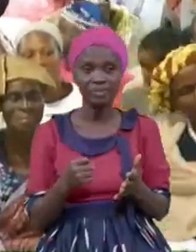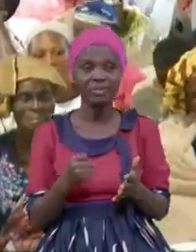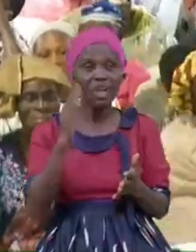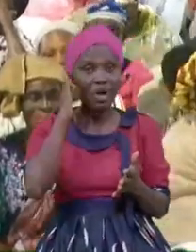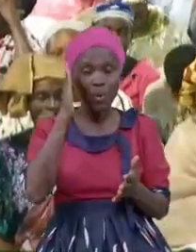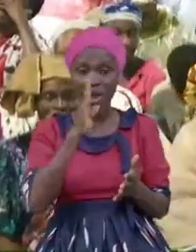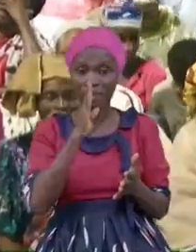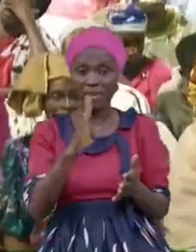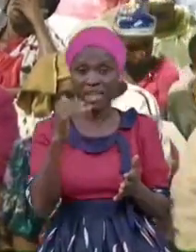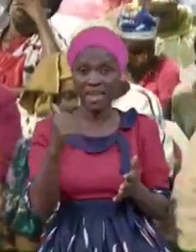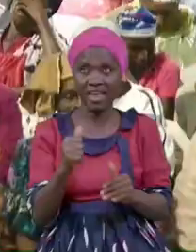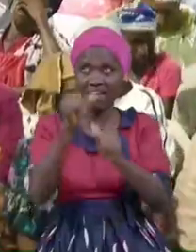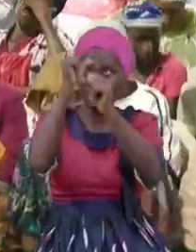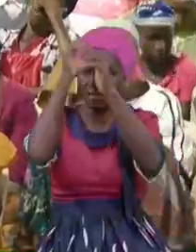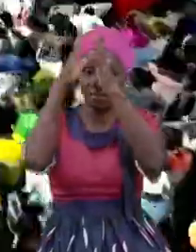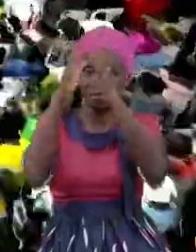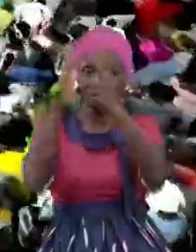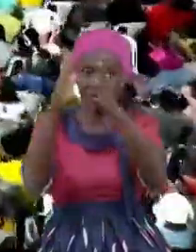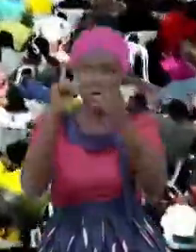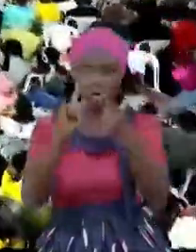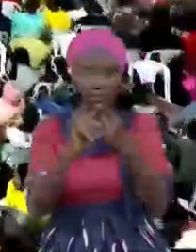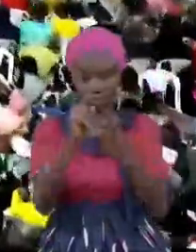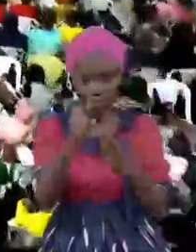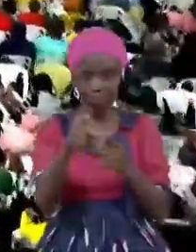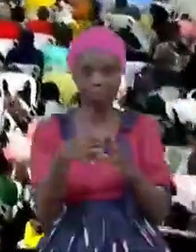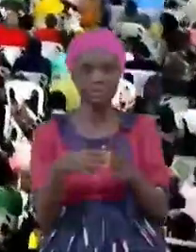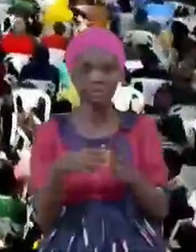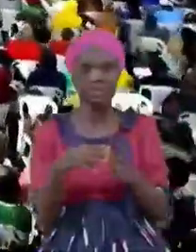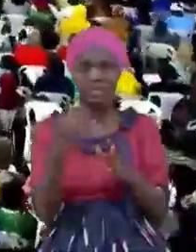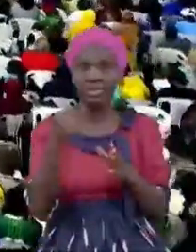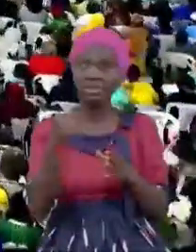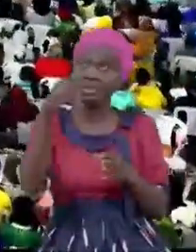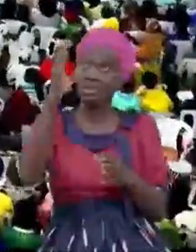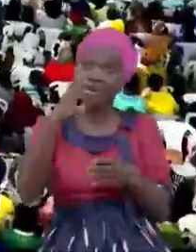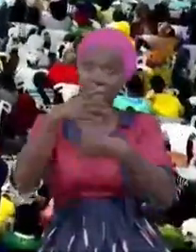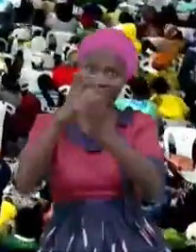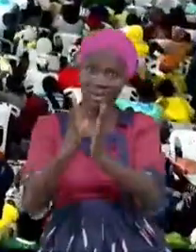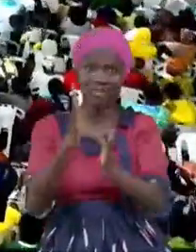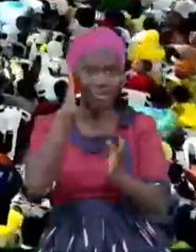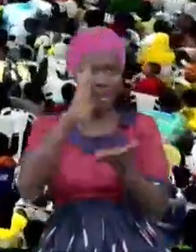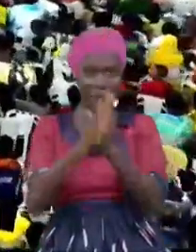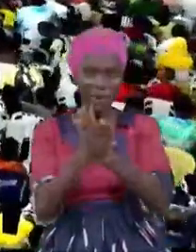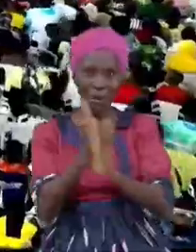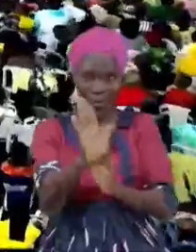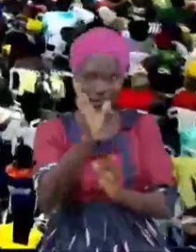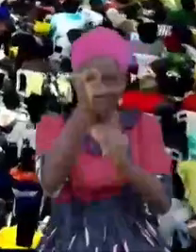Je serai pour vous un père. Je serai pour vous un père. Le Créateur sera ton